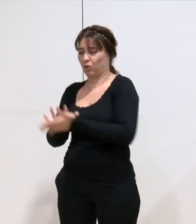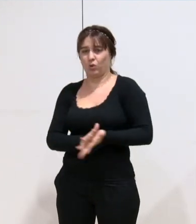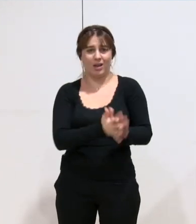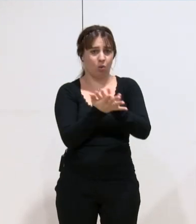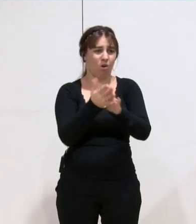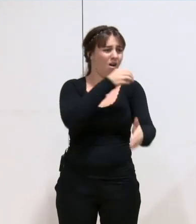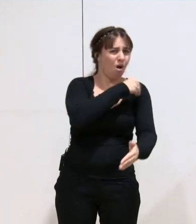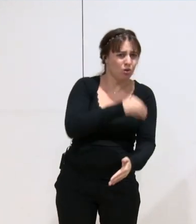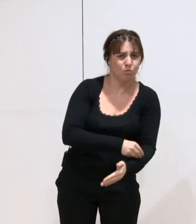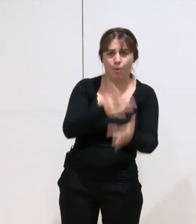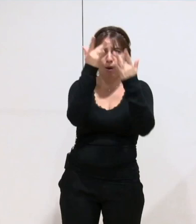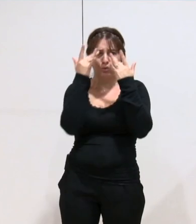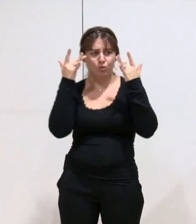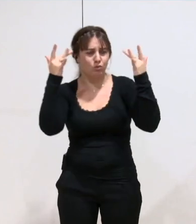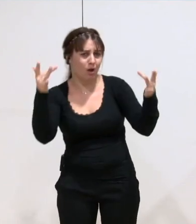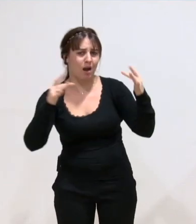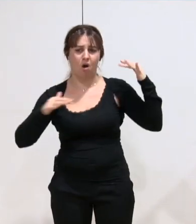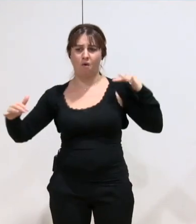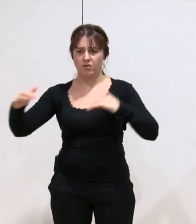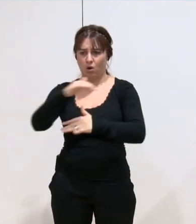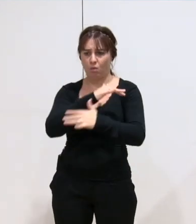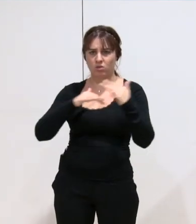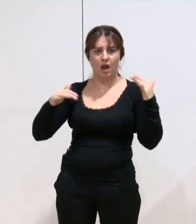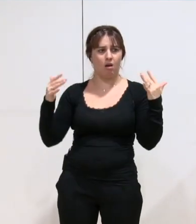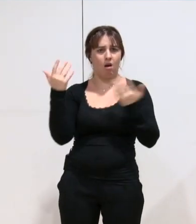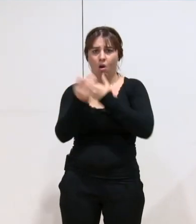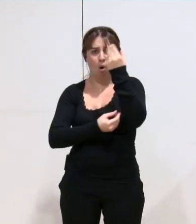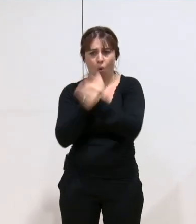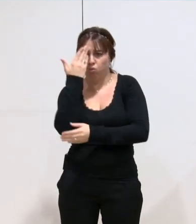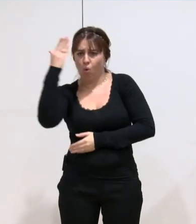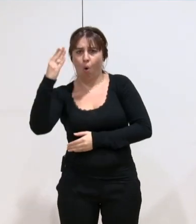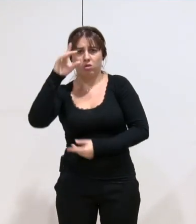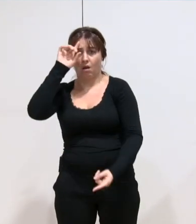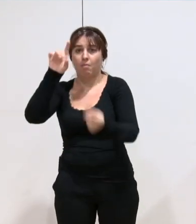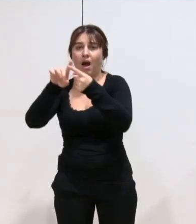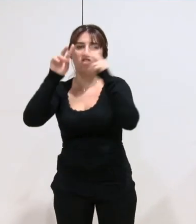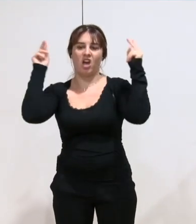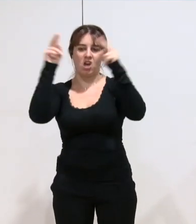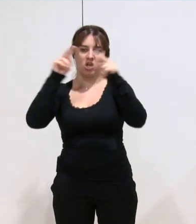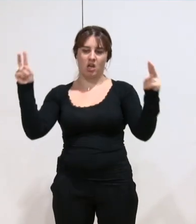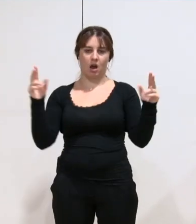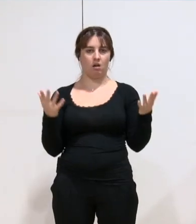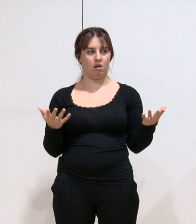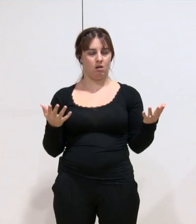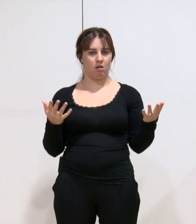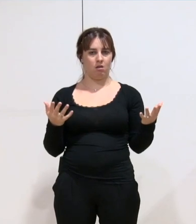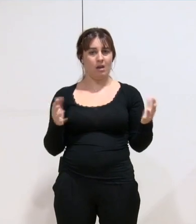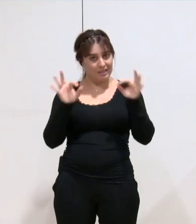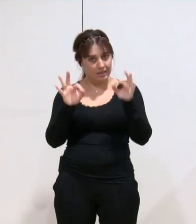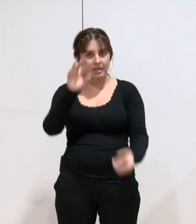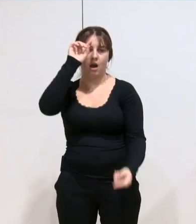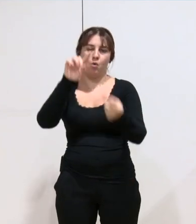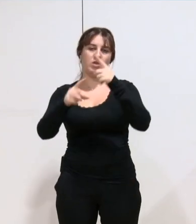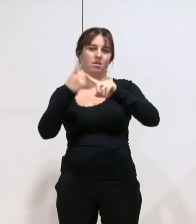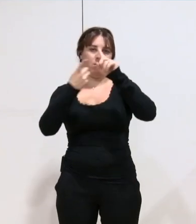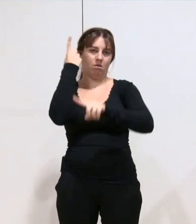qu'il soit sportif, culturel, environnemental ou d'autres intérêts généraux. Voilà l'enjeu important, c'est qu'il y a à la fois cet